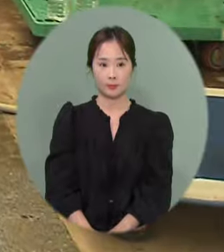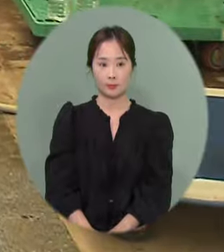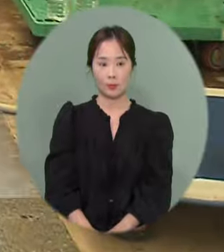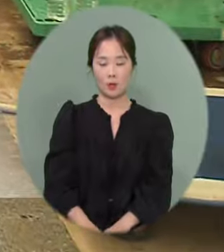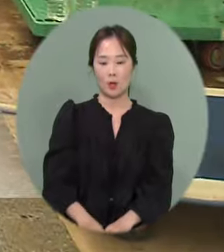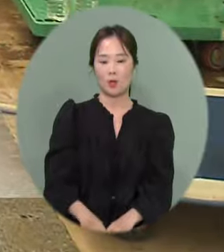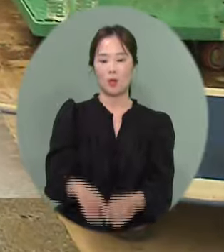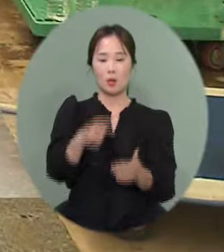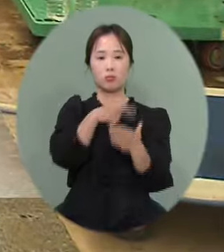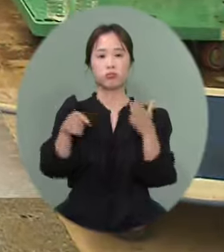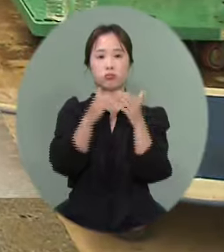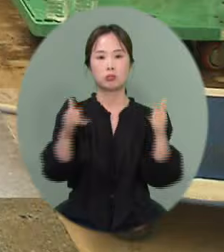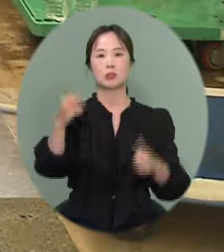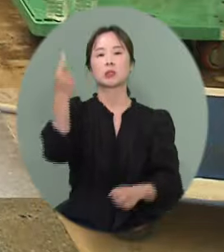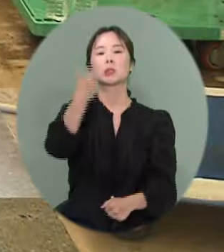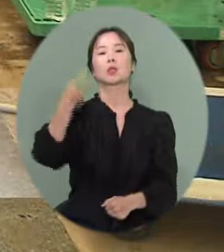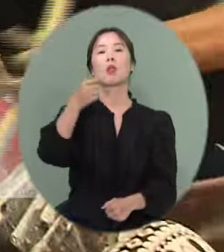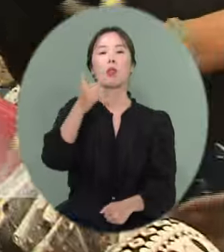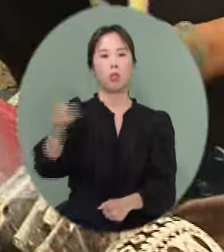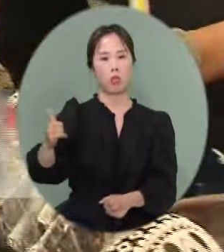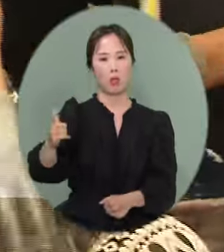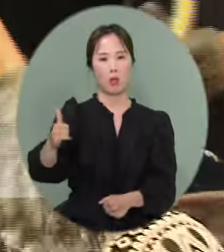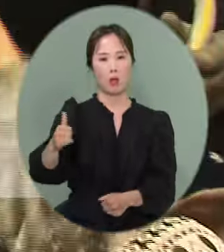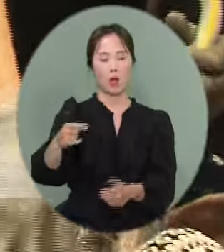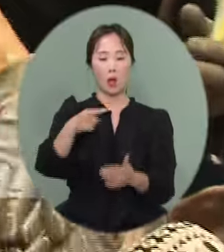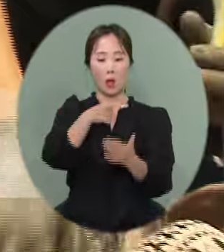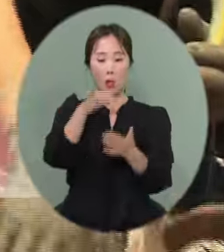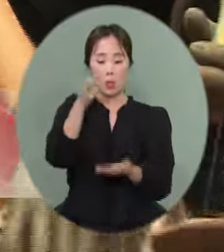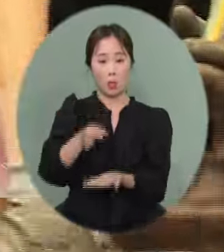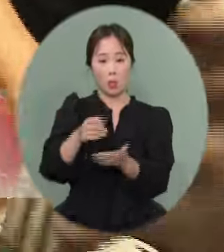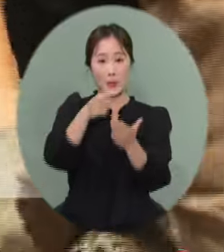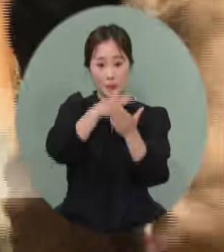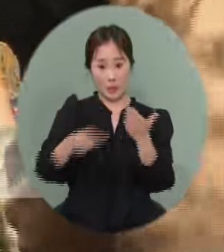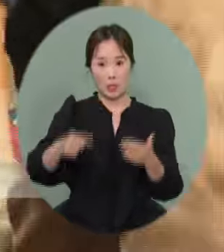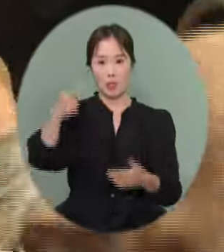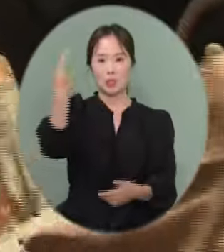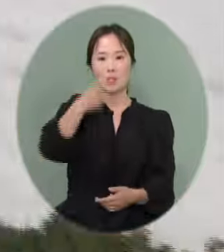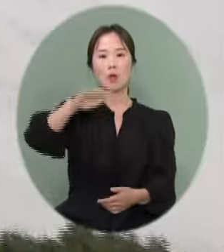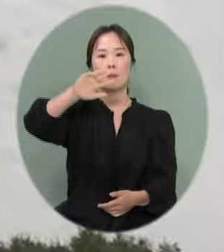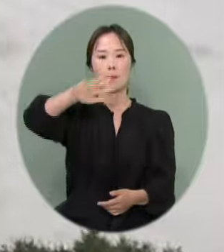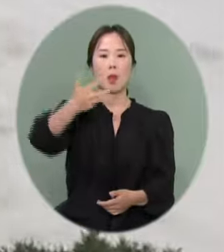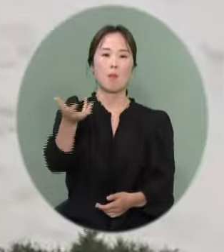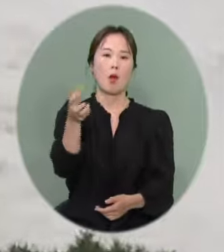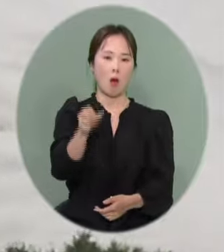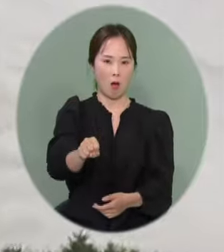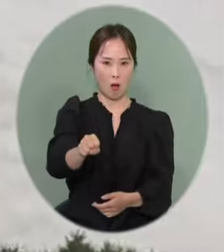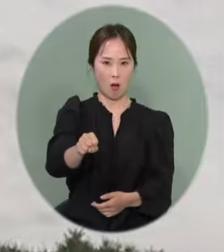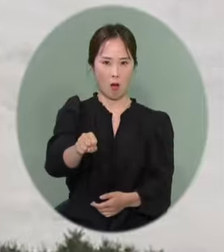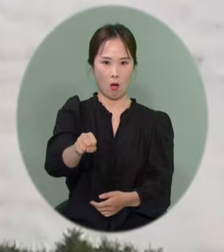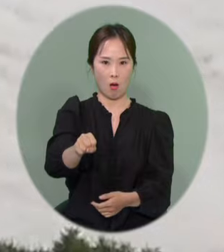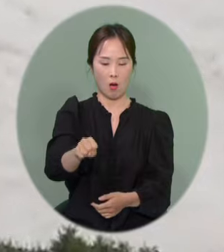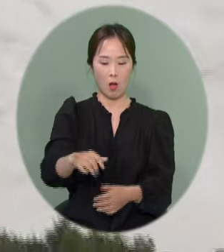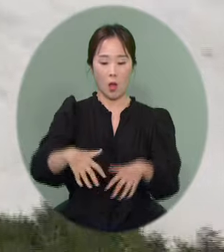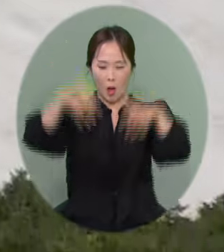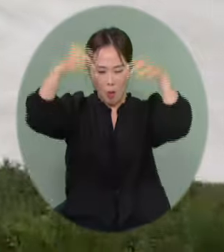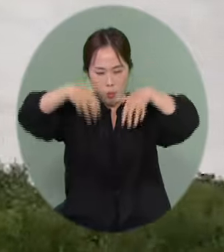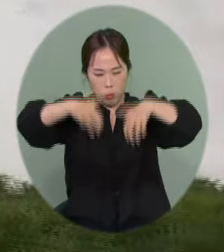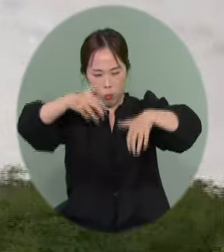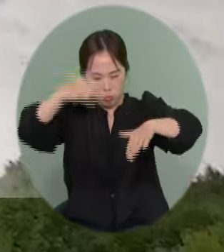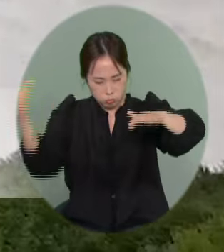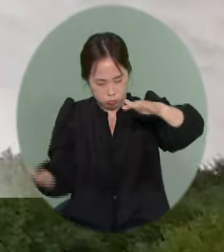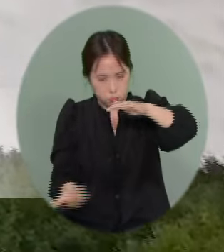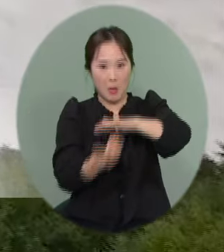이재민 천여 명이 발생했고 재산 피해는 1,800억 원으로 추산됐습니다. 기록적인 강우가 내리기도